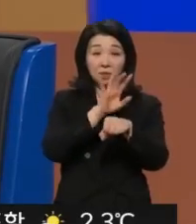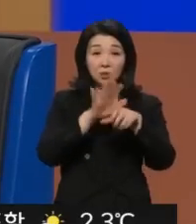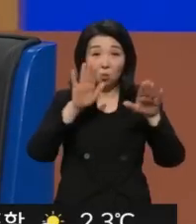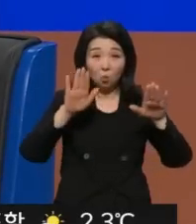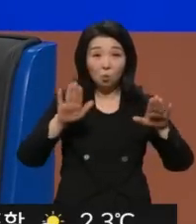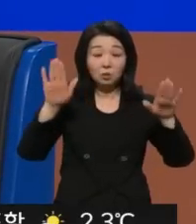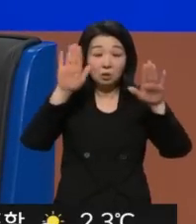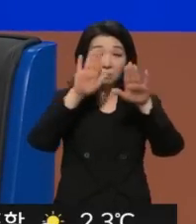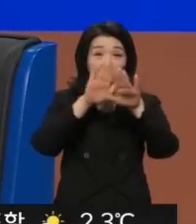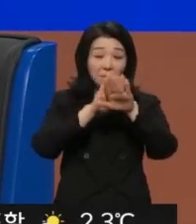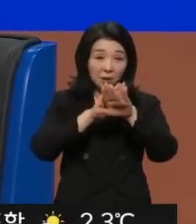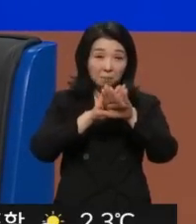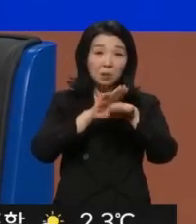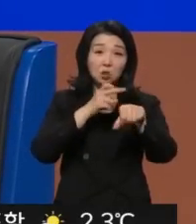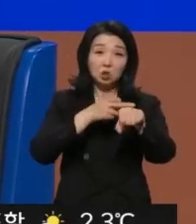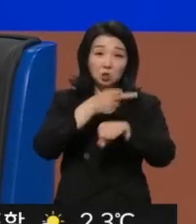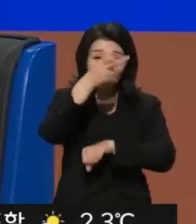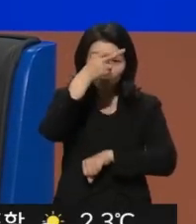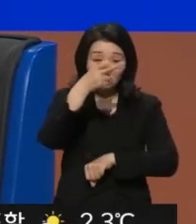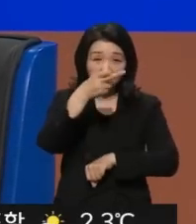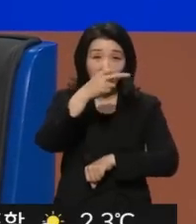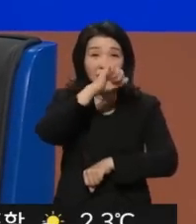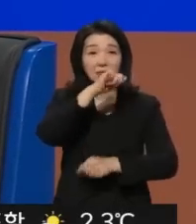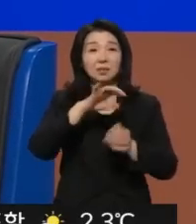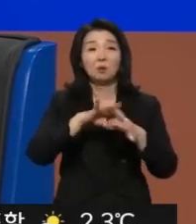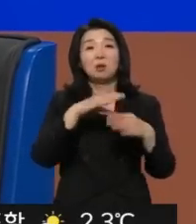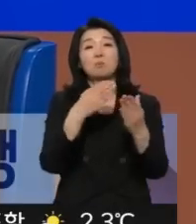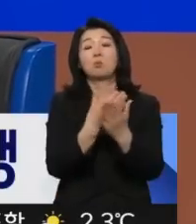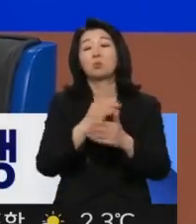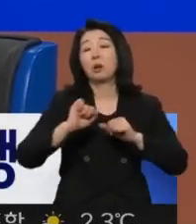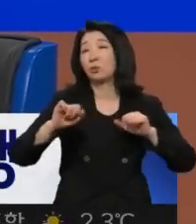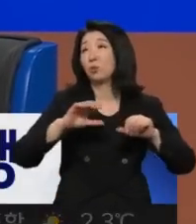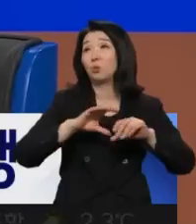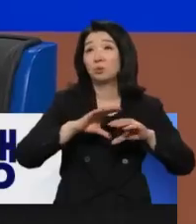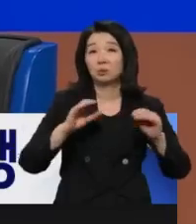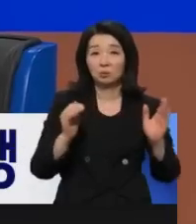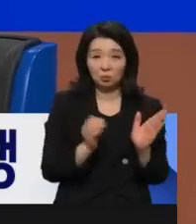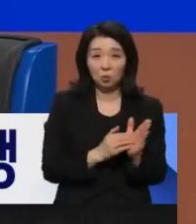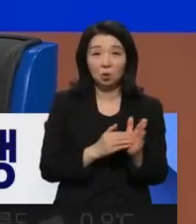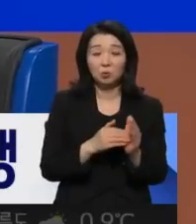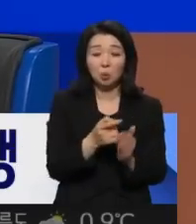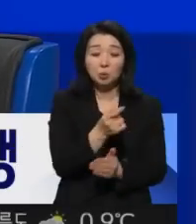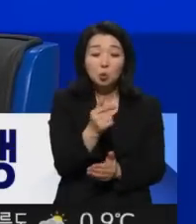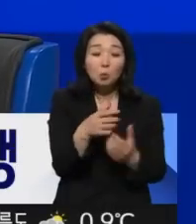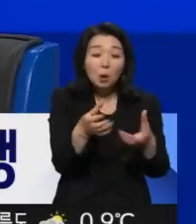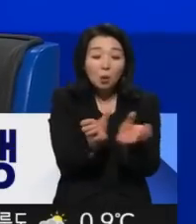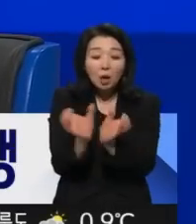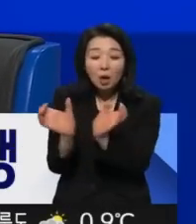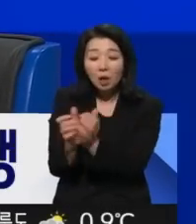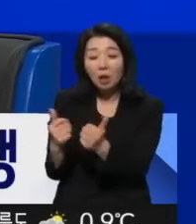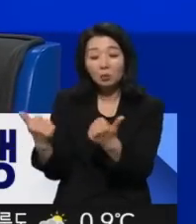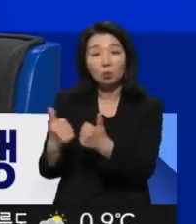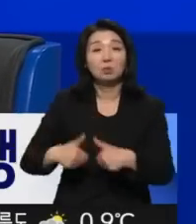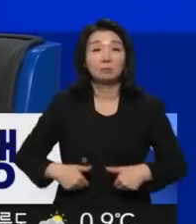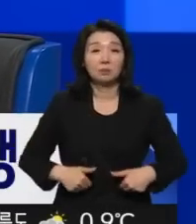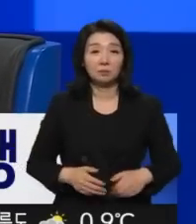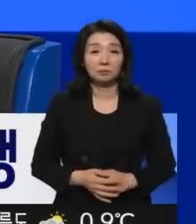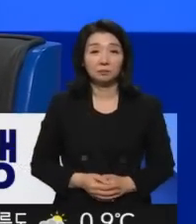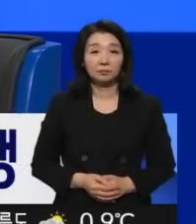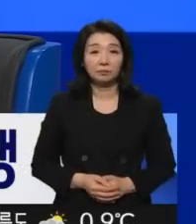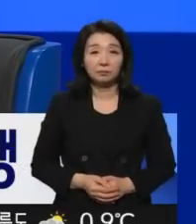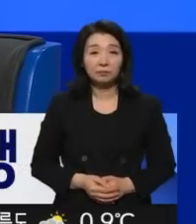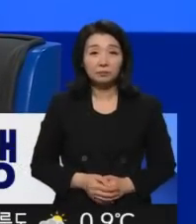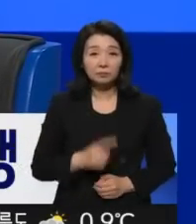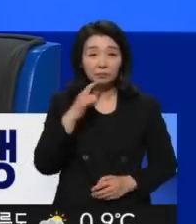오늘 0시부로 예산 소위 활동은 종료가 된 상태고요. 오늘부터는 예산 소소위에서 논의를 이어가게 됩니다.